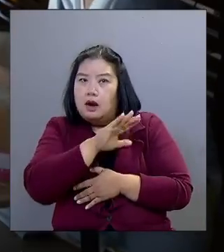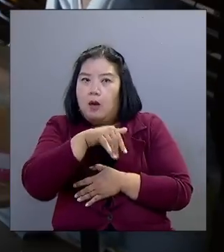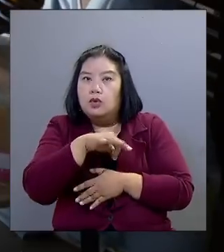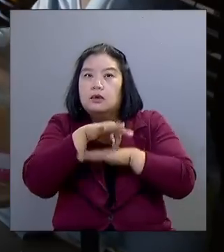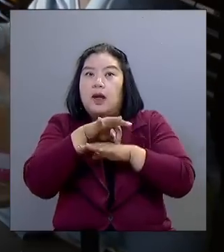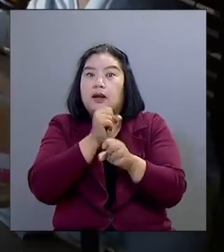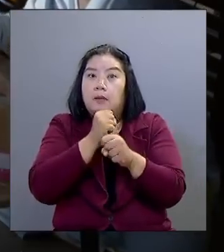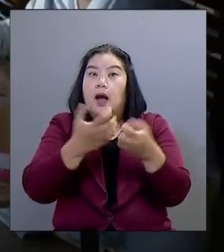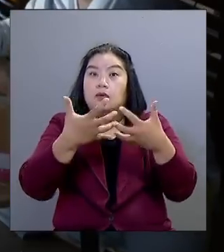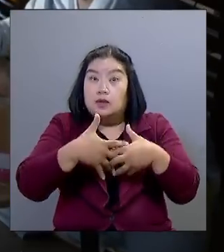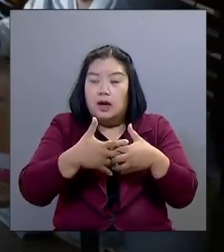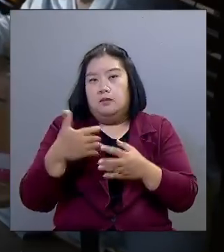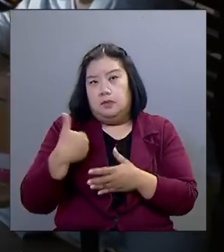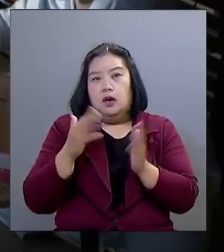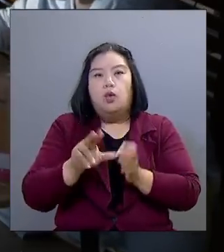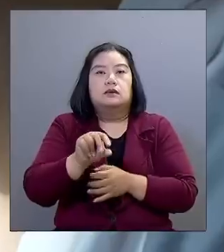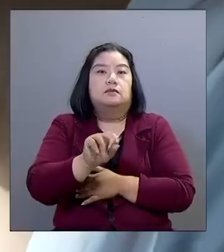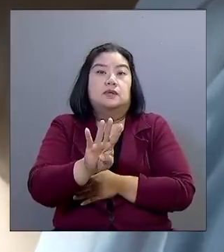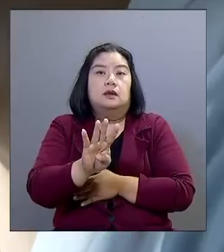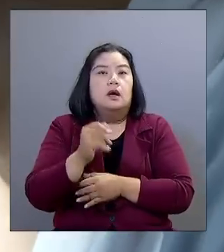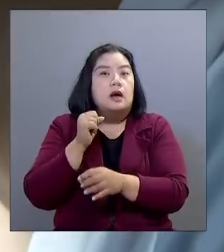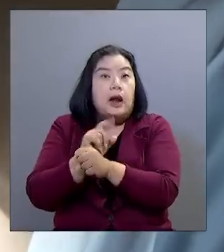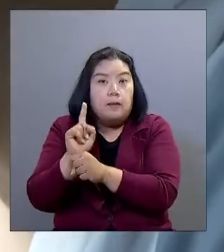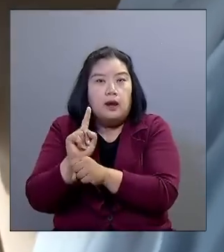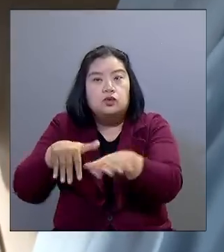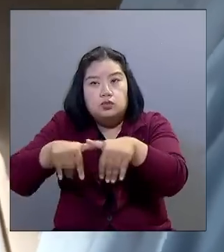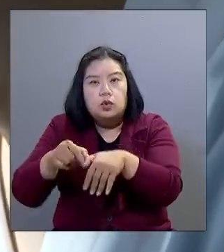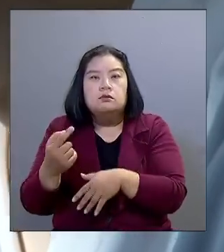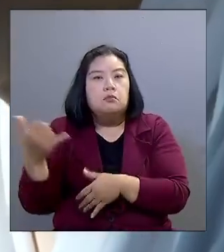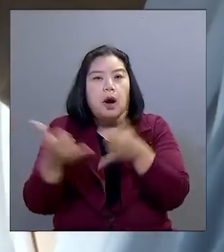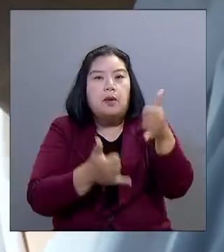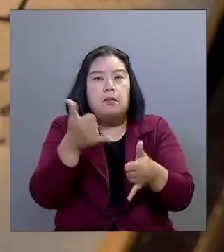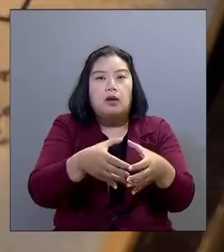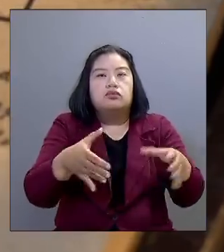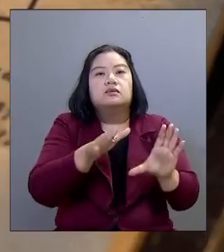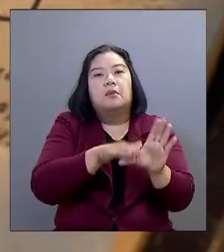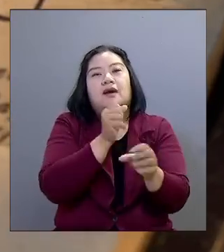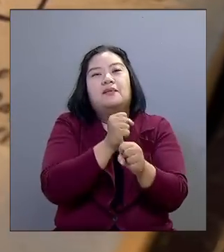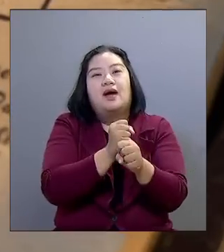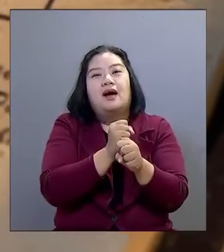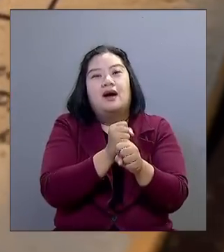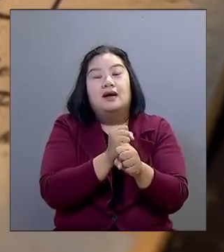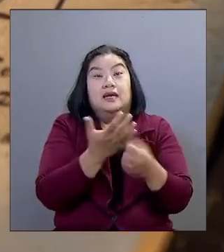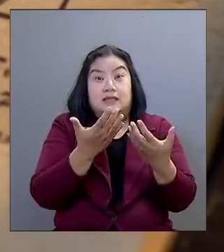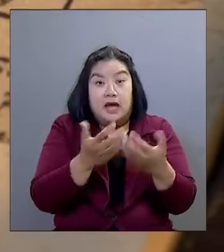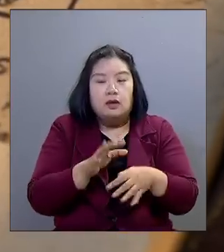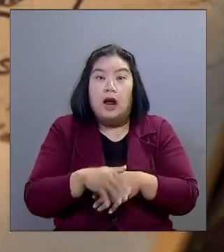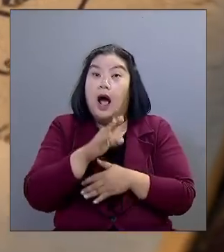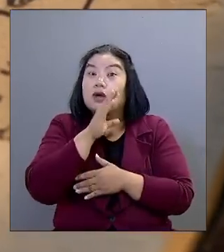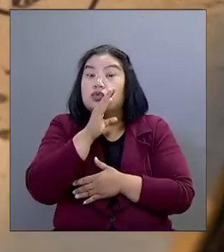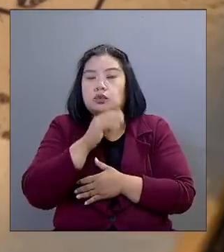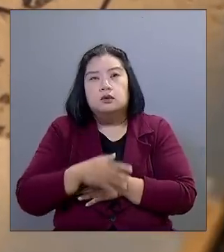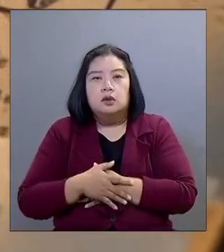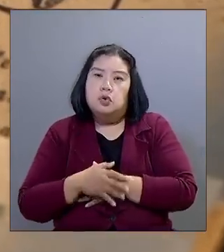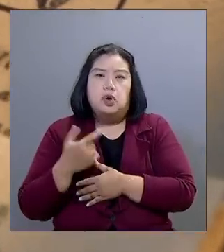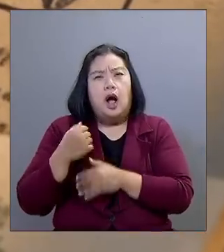อนนี้34คนคือเป็นคนในละแวกในพื้นที่ของเราทั้งหมดเลยแล้วก็ปกติแล้วเราจะสังเกตว่าถ้าเป็นคนรุ่นวัยก